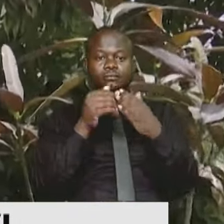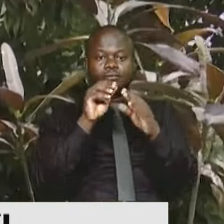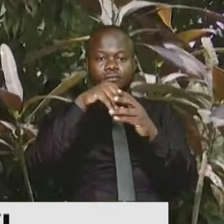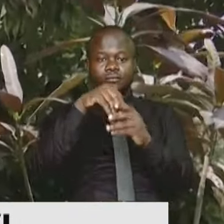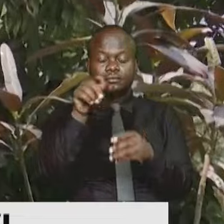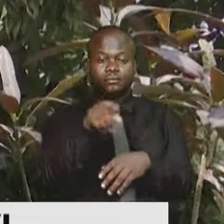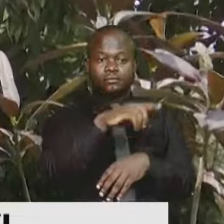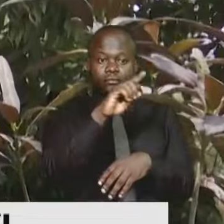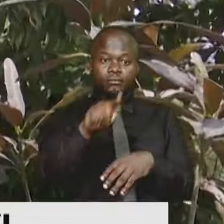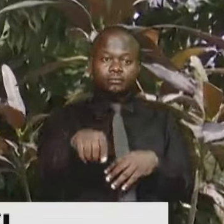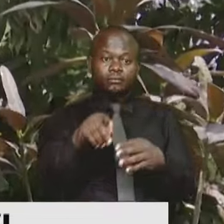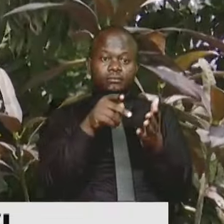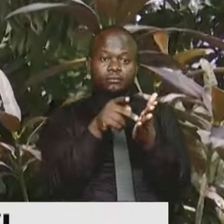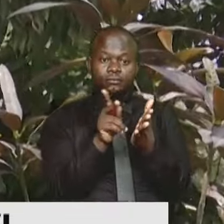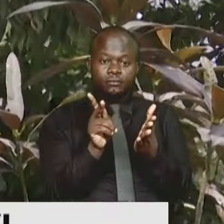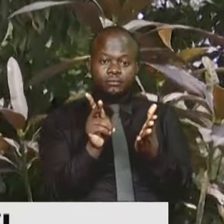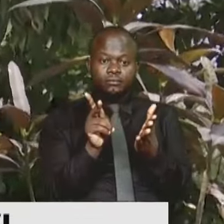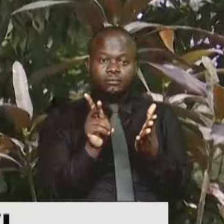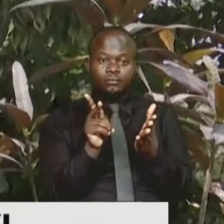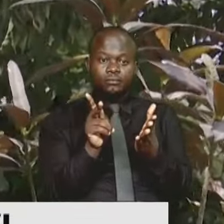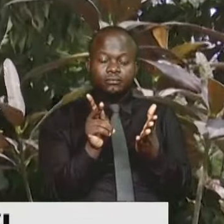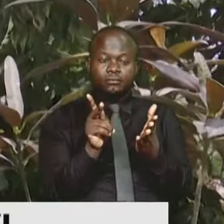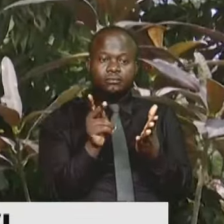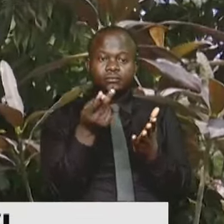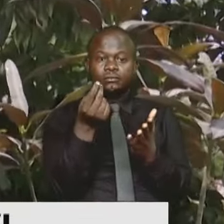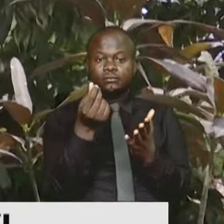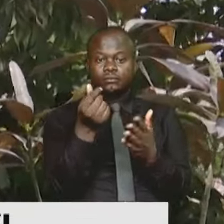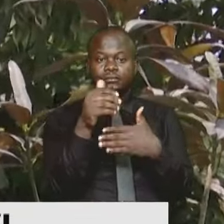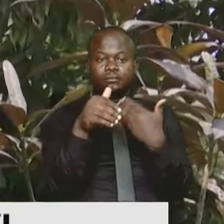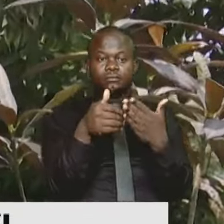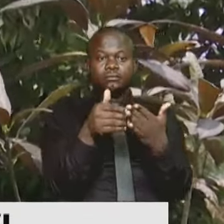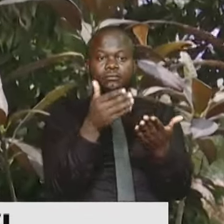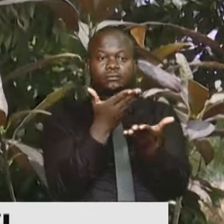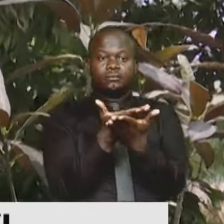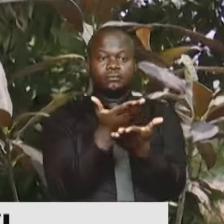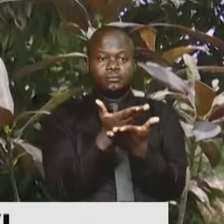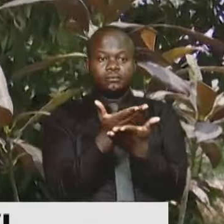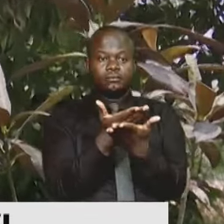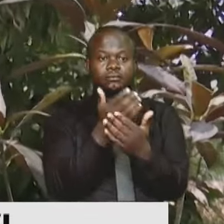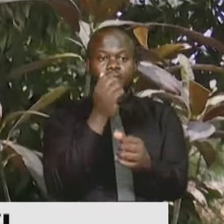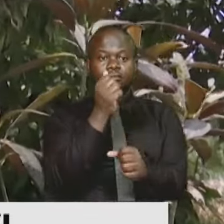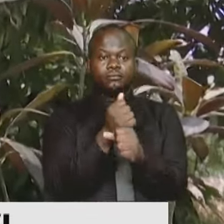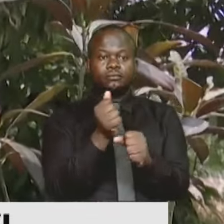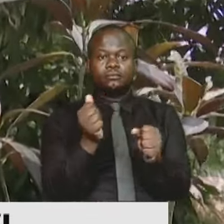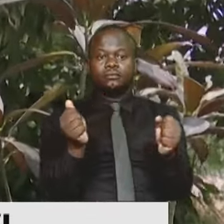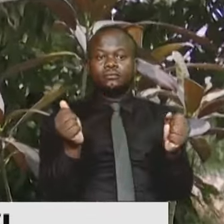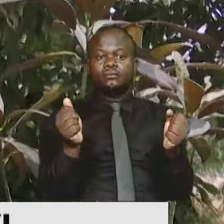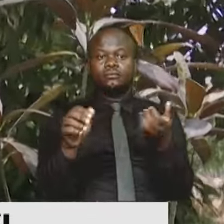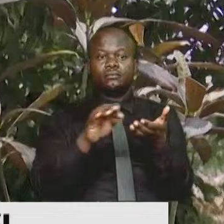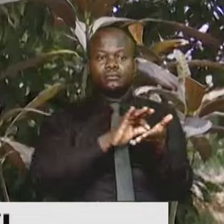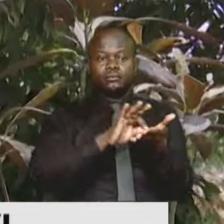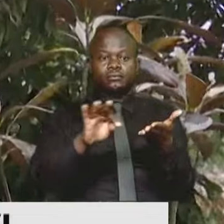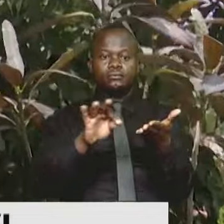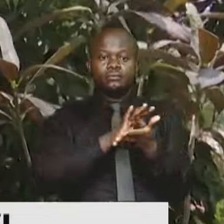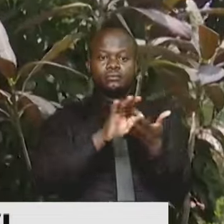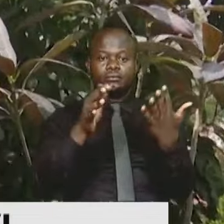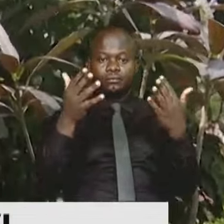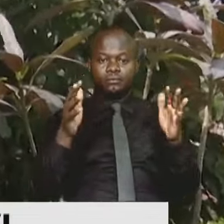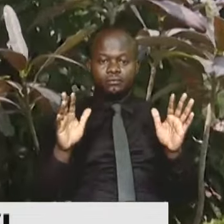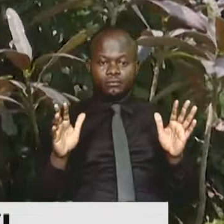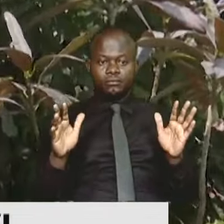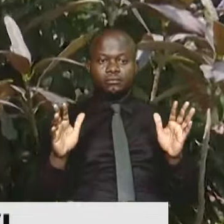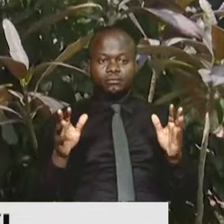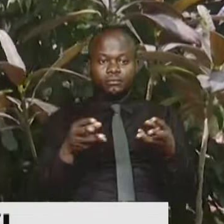ikosa bishyura l'équivalent y'amafaranga twabishyuzaga, dukora clôture turasinya birarangira.